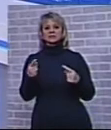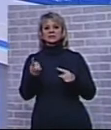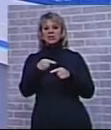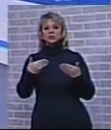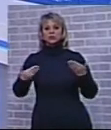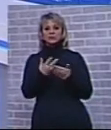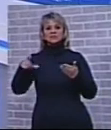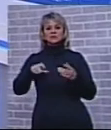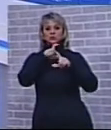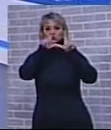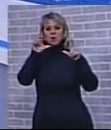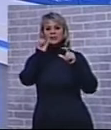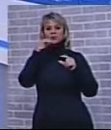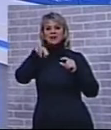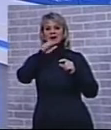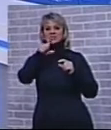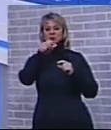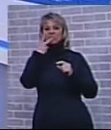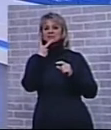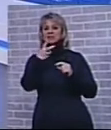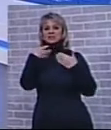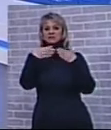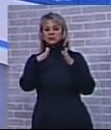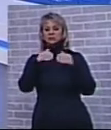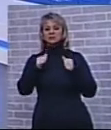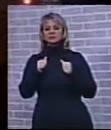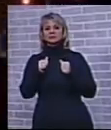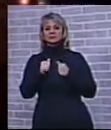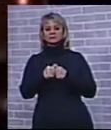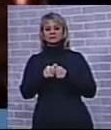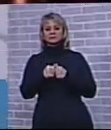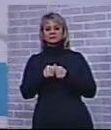Здравствуйте, это новости на Дону, в студии Артем Тарасов. Смотрите выпуски.